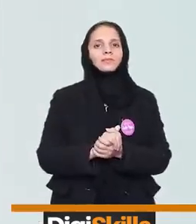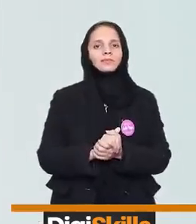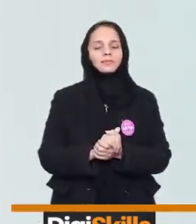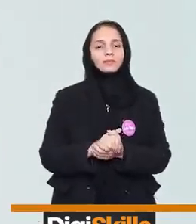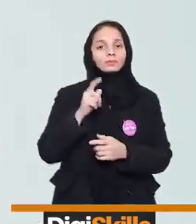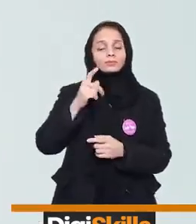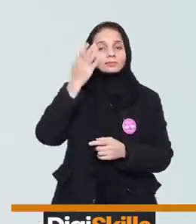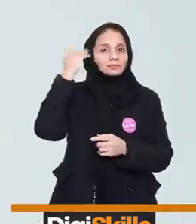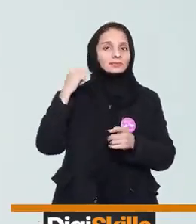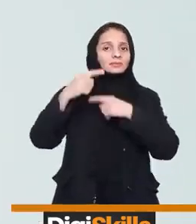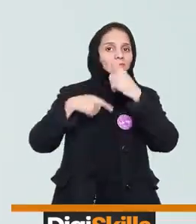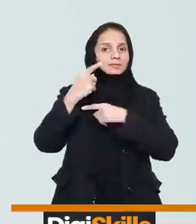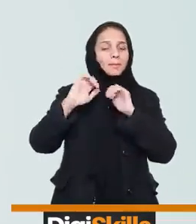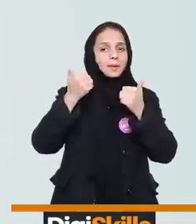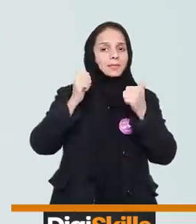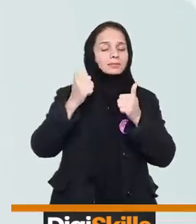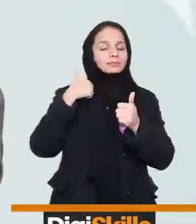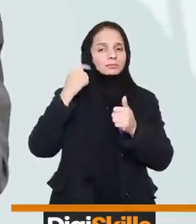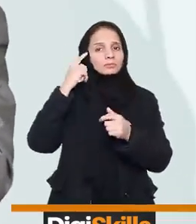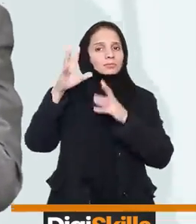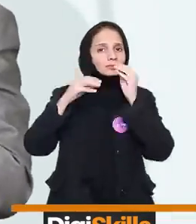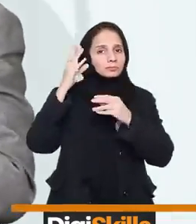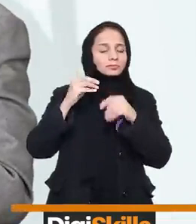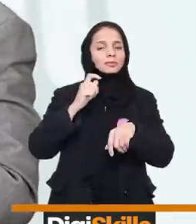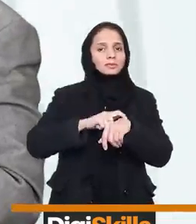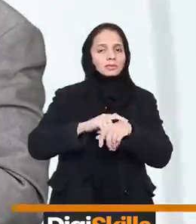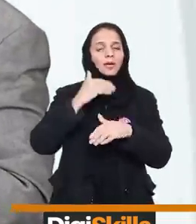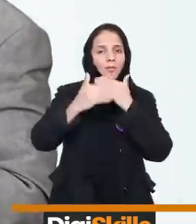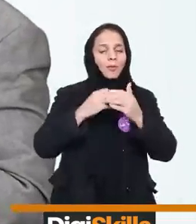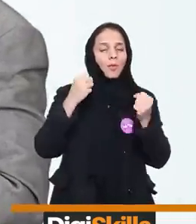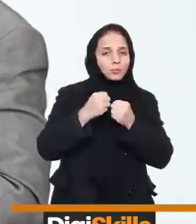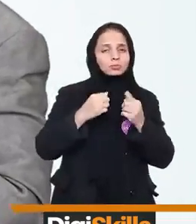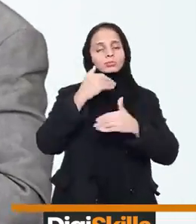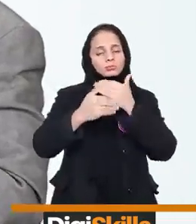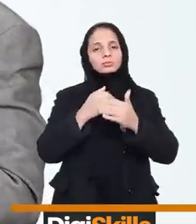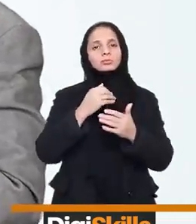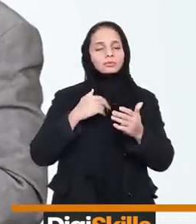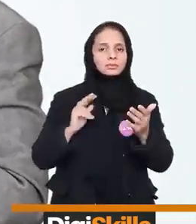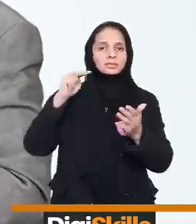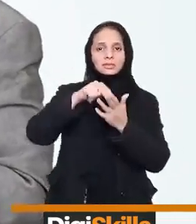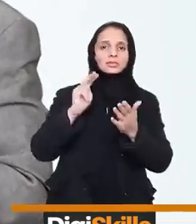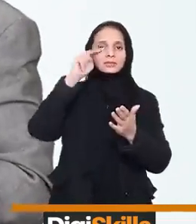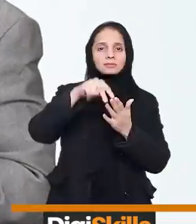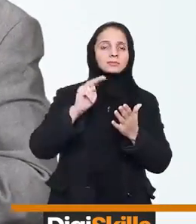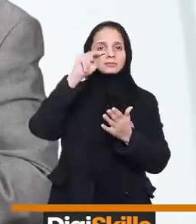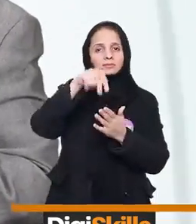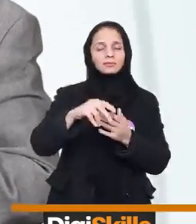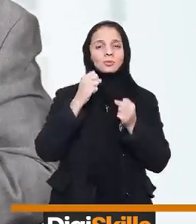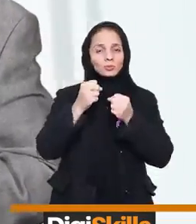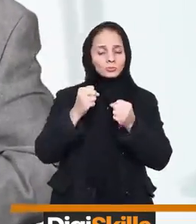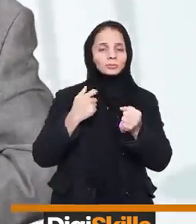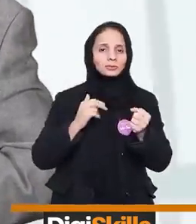لیکن وہ تمام تجربے، وہ تمام سٹمبلنگ بلاکس جن کے اوپر سے میں نے جمپیں مار مار